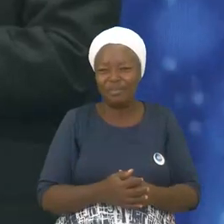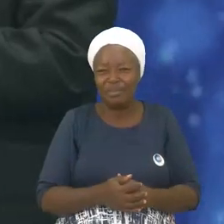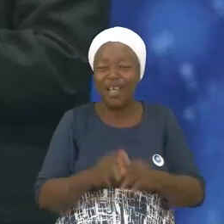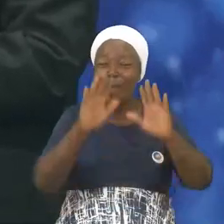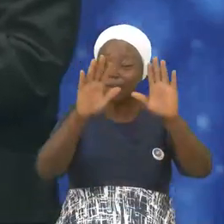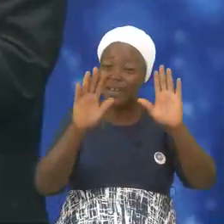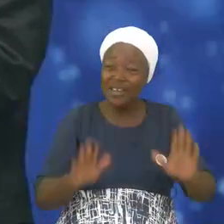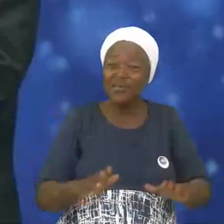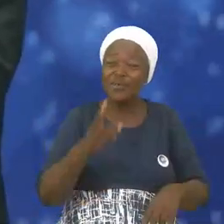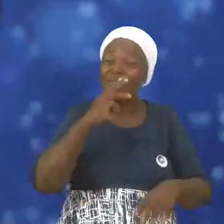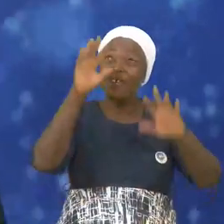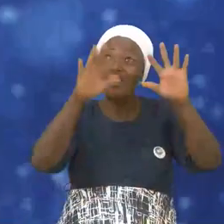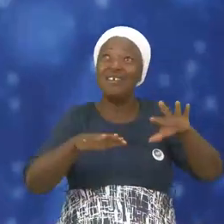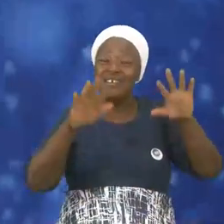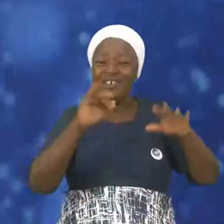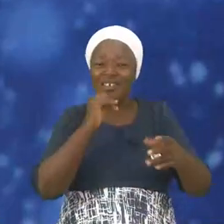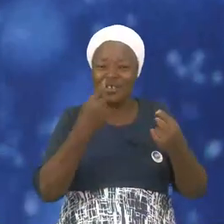la pluie vient maintenant.